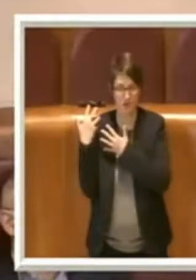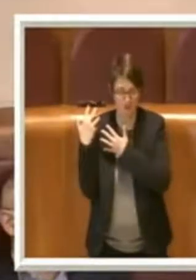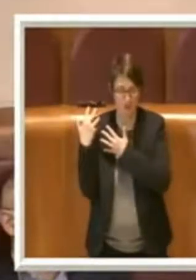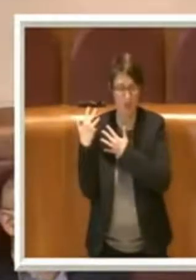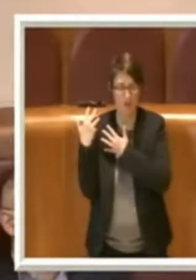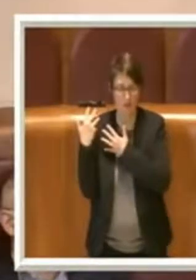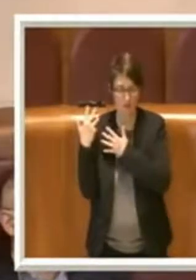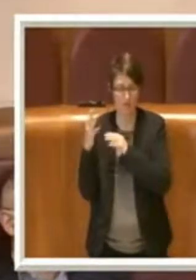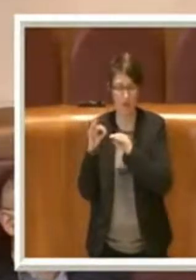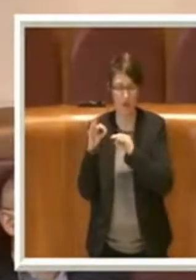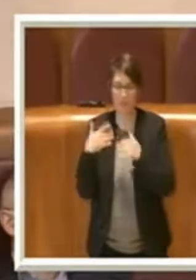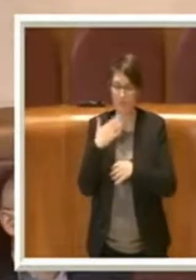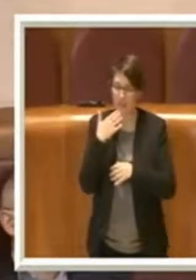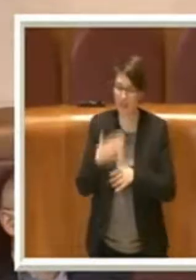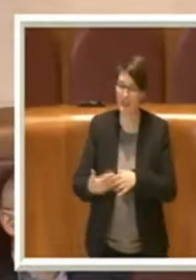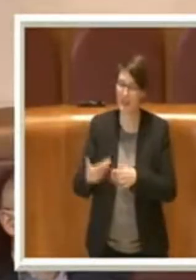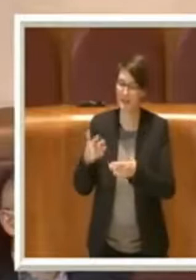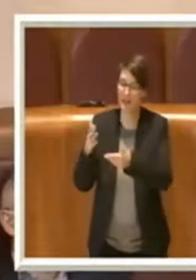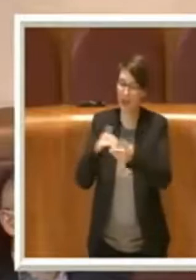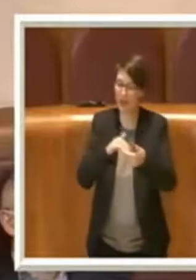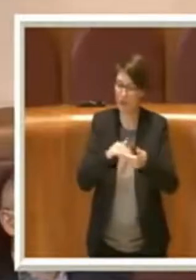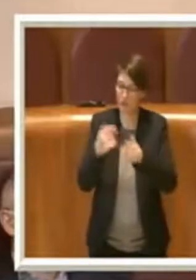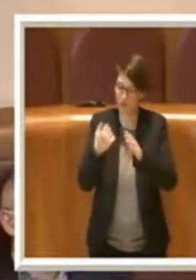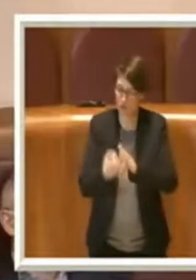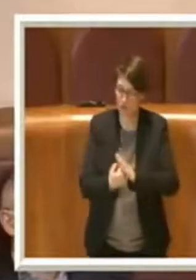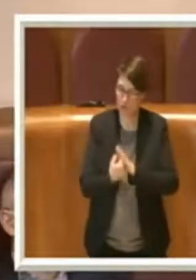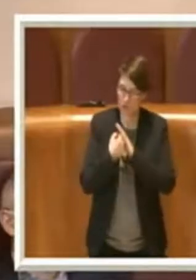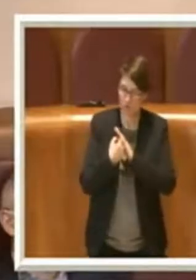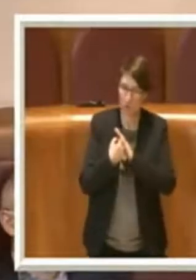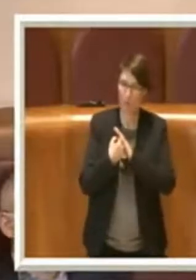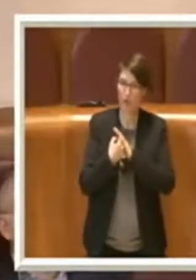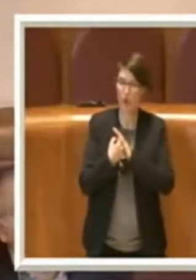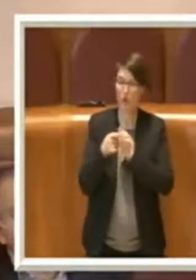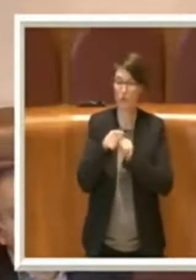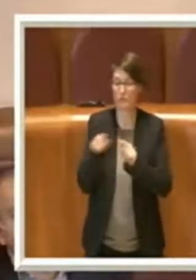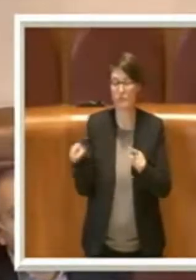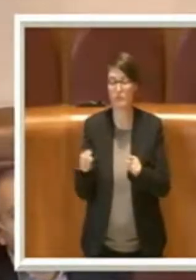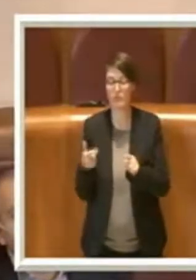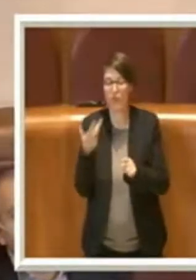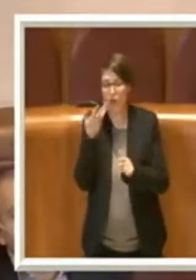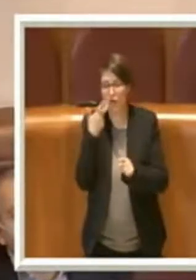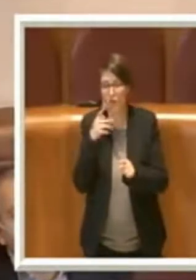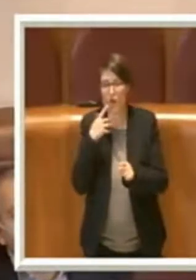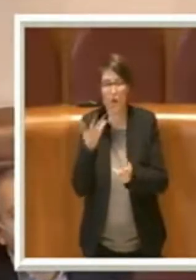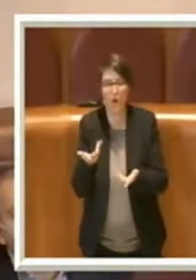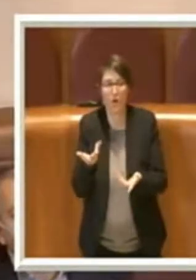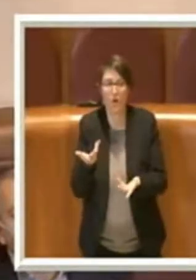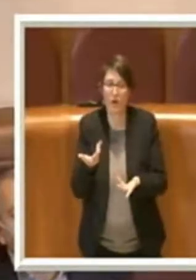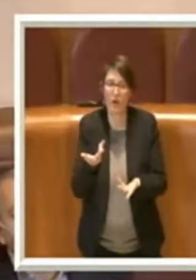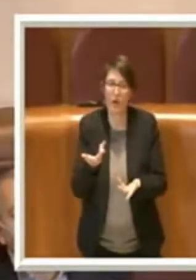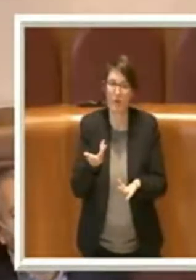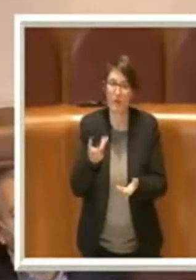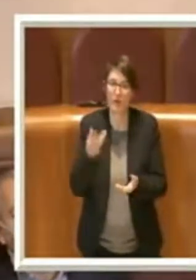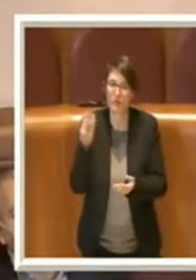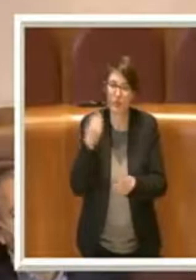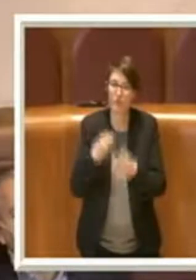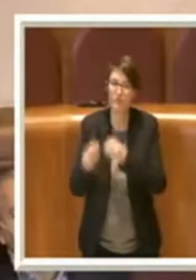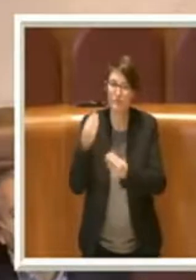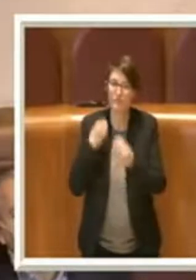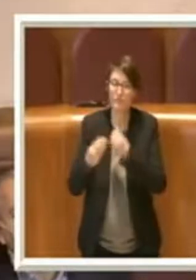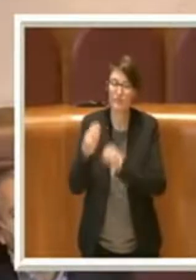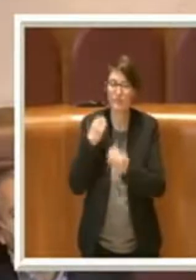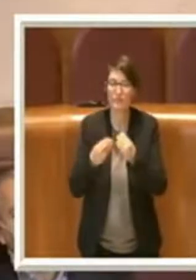supporto delle associazioni, con la richiesta ovviamente delle associazioni di dar vita a un regolamento del verde, e